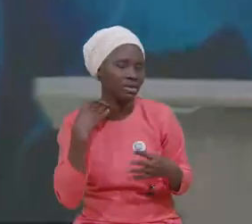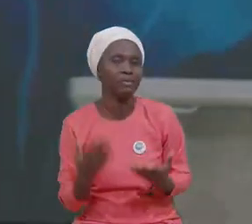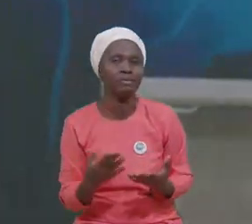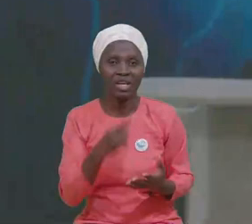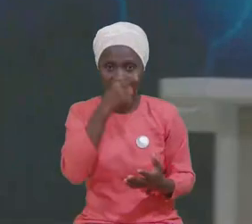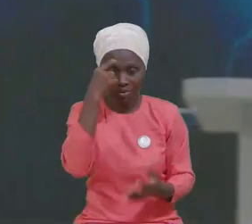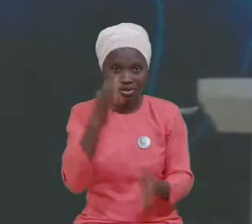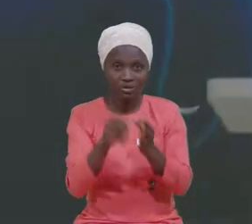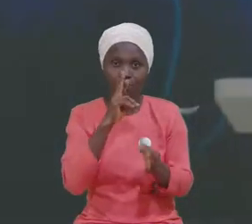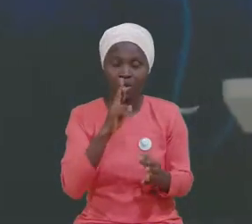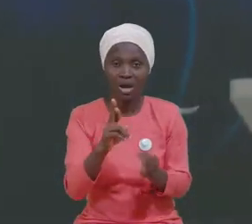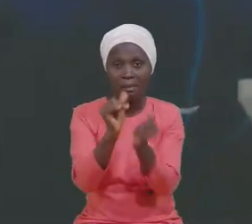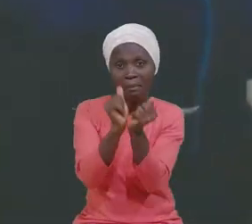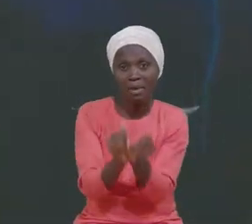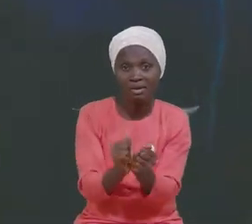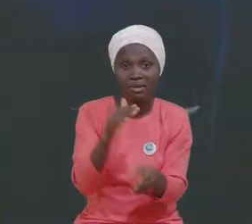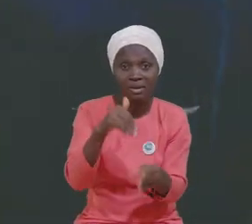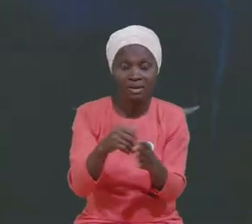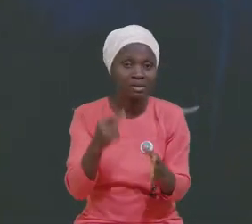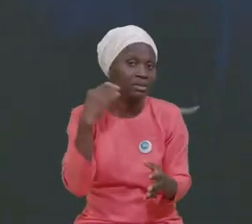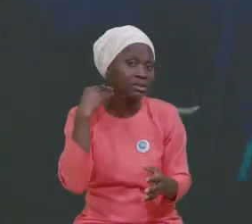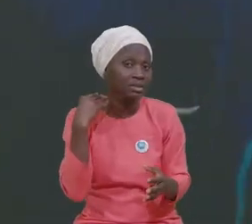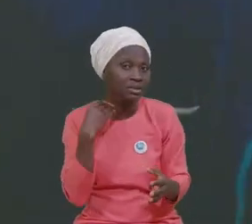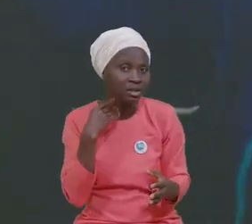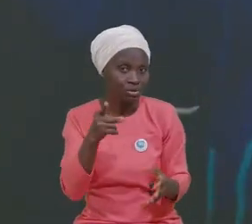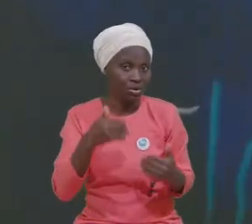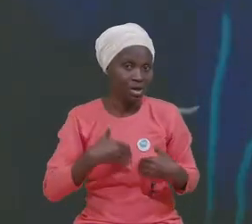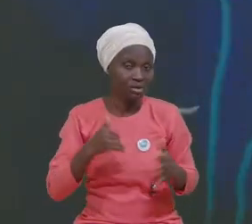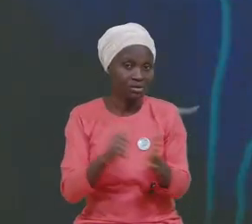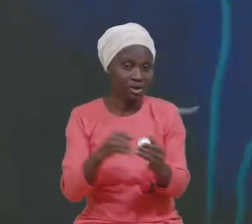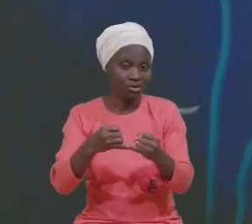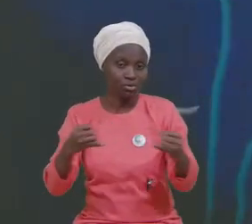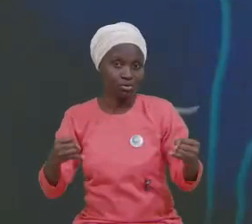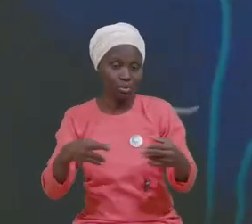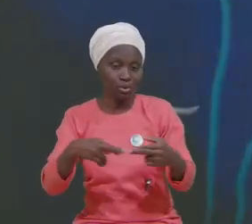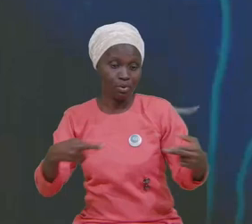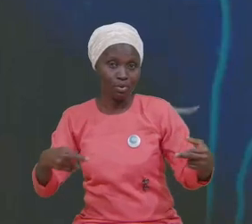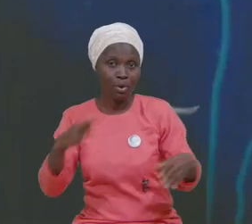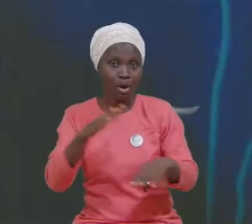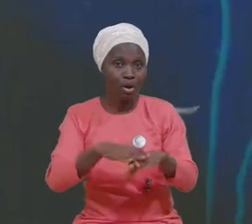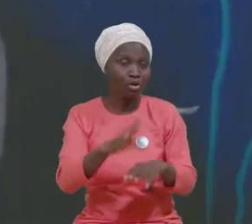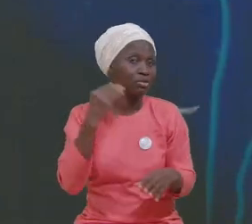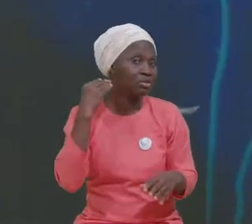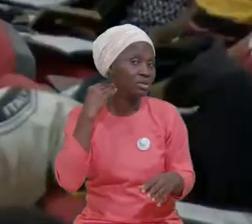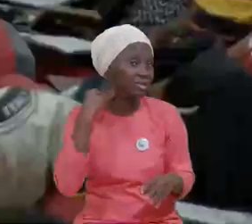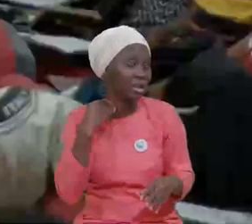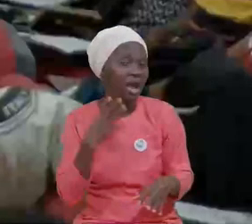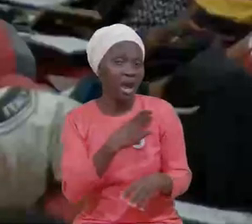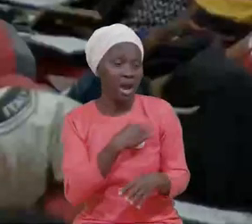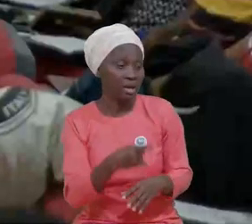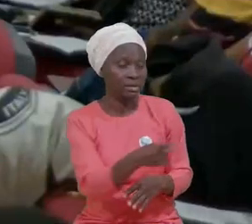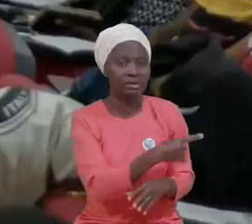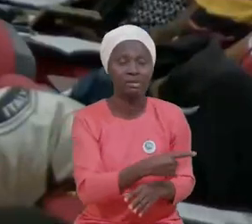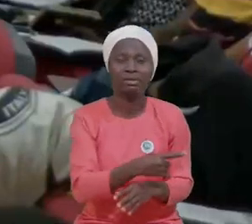Parce que si tu es lié au cou, et si tu as cette corde au cou, et on te traite comme un